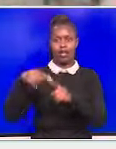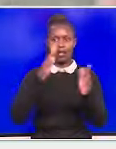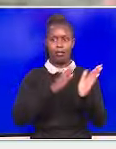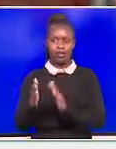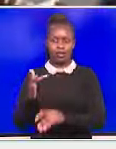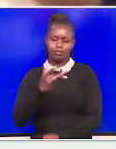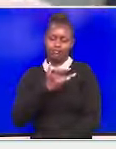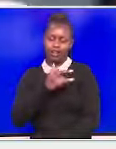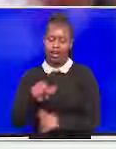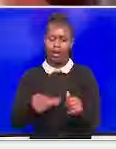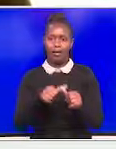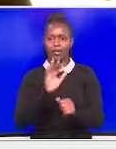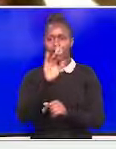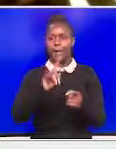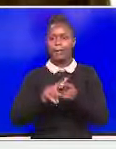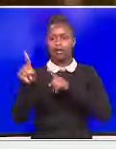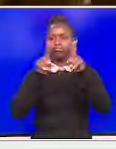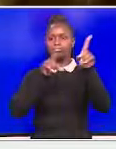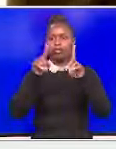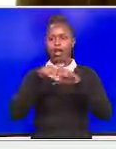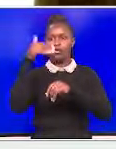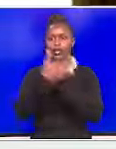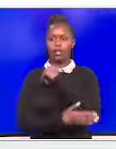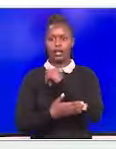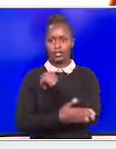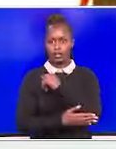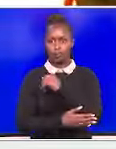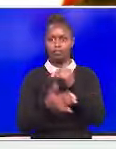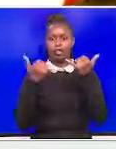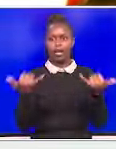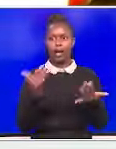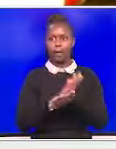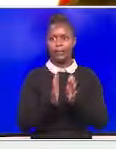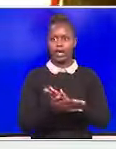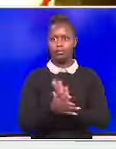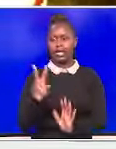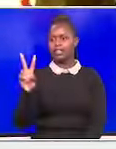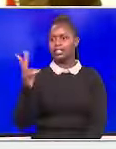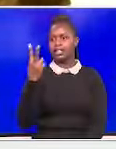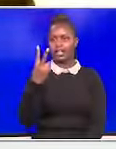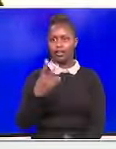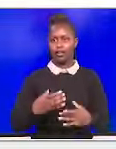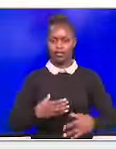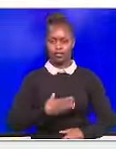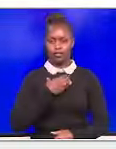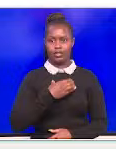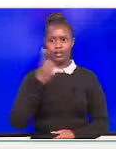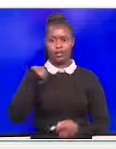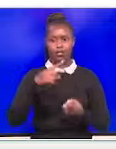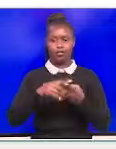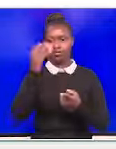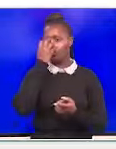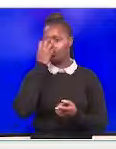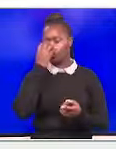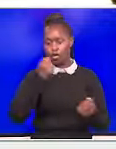yaligusia ziara za nje ya nchi. Hii itakuwa safari ya pili nchini Rwanda kwa Rais William Ruto.